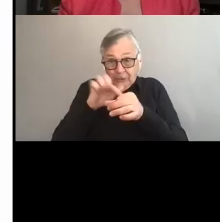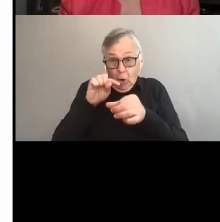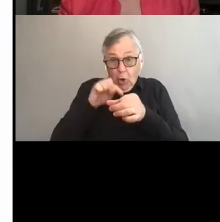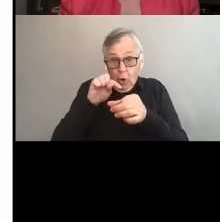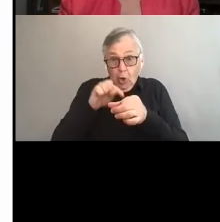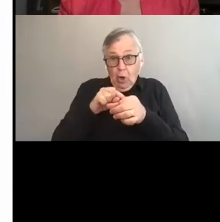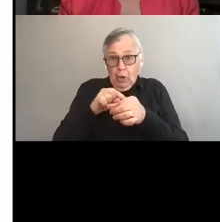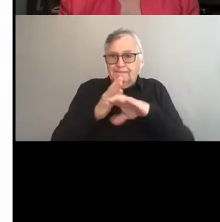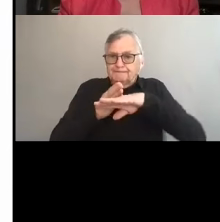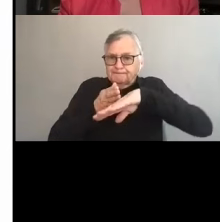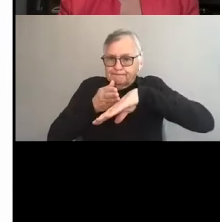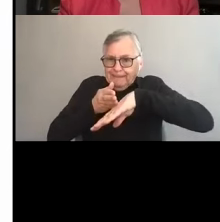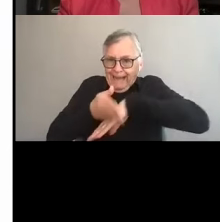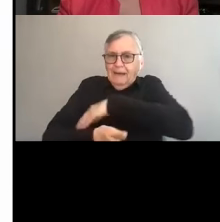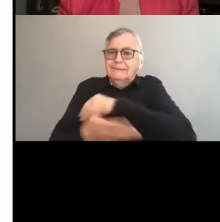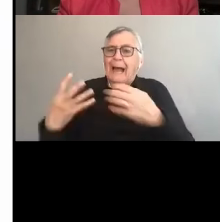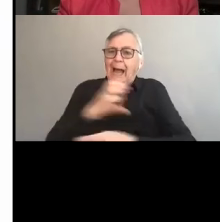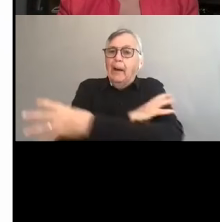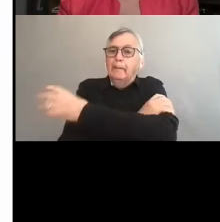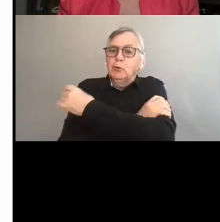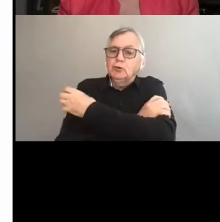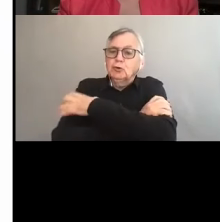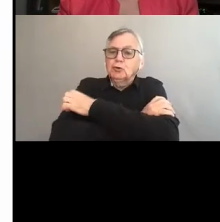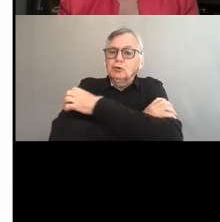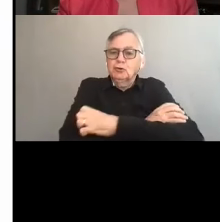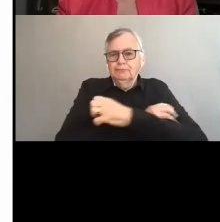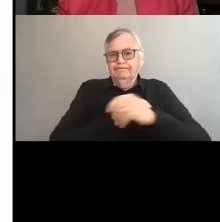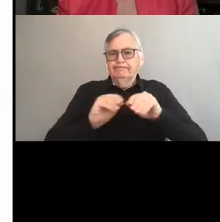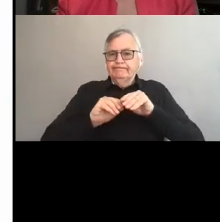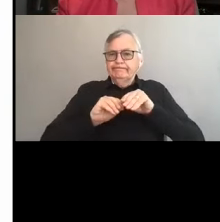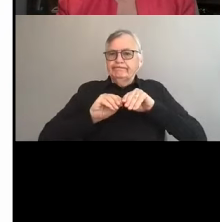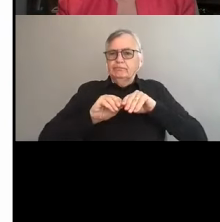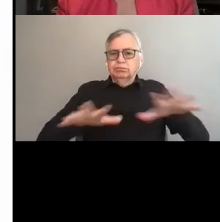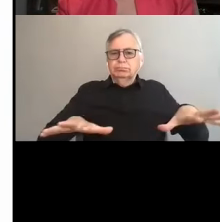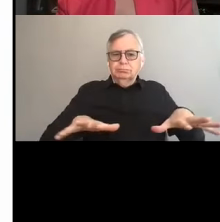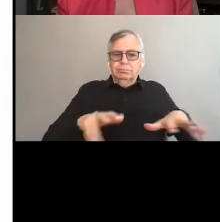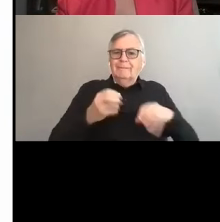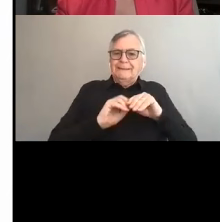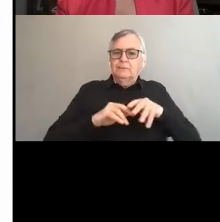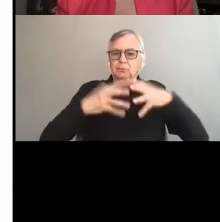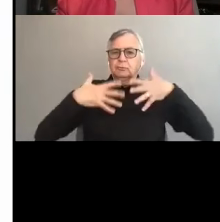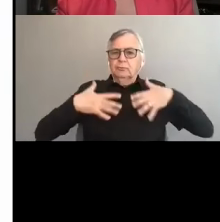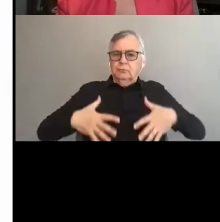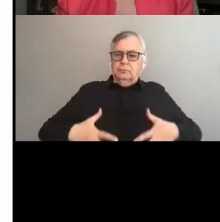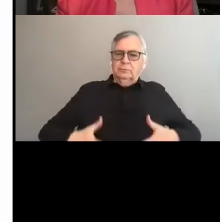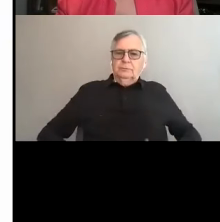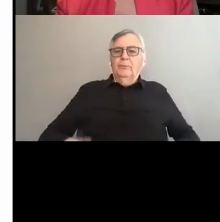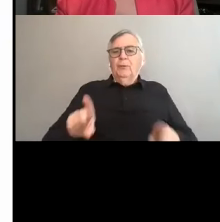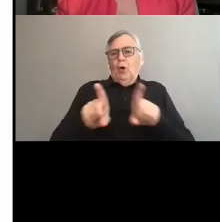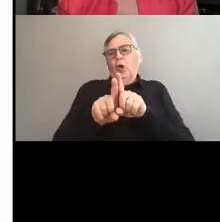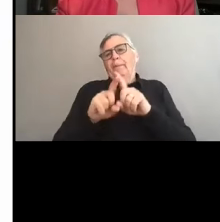pouvoir rentrer dans nos muscles et éventuellement relâcher ce matériel génétique-là qui va servir